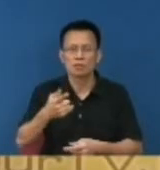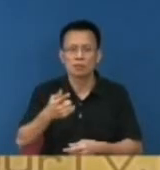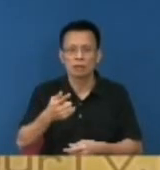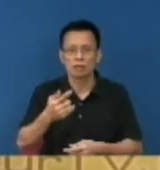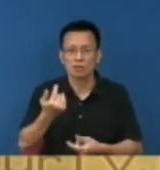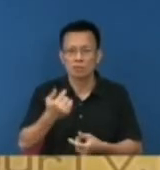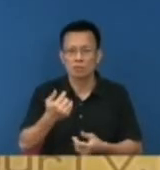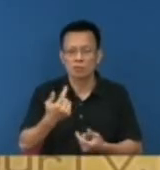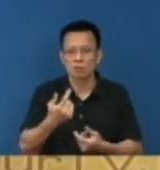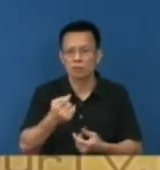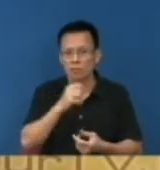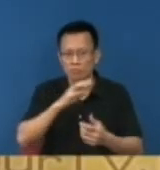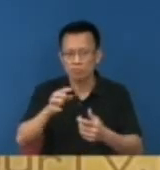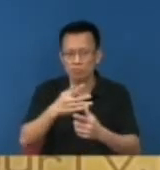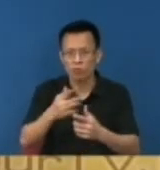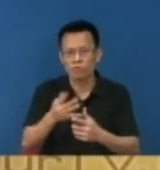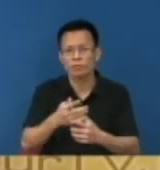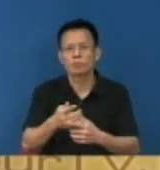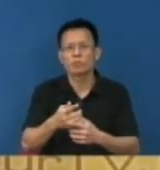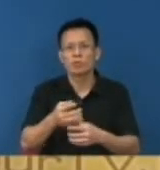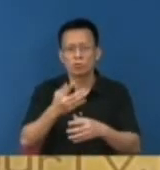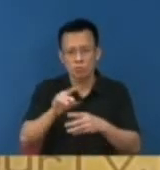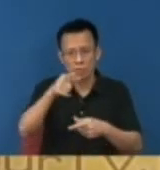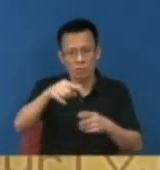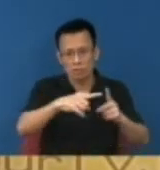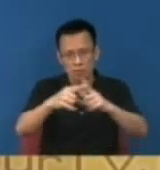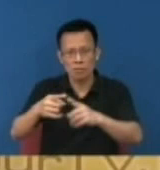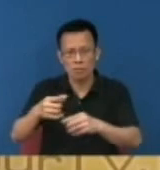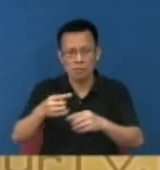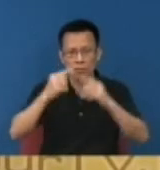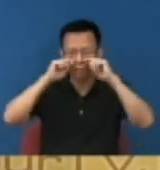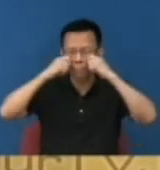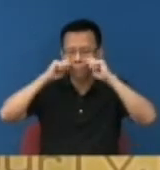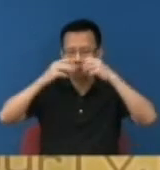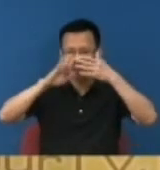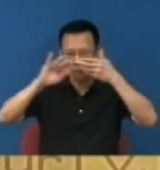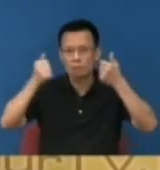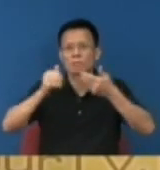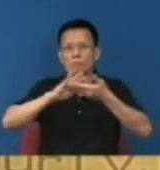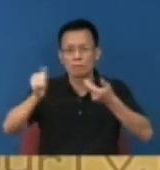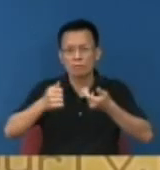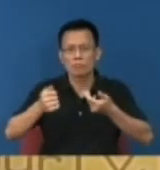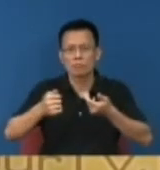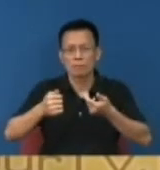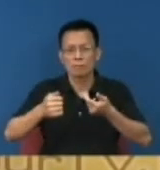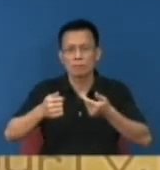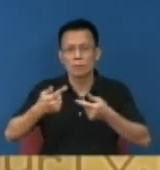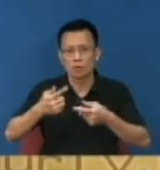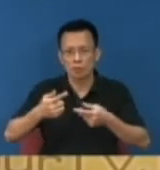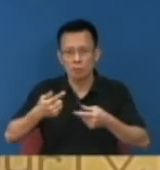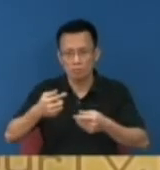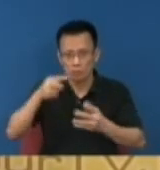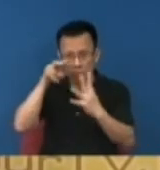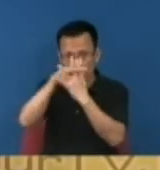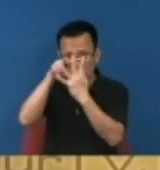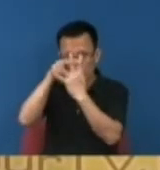所以我希望大家係能夠擦亮呢個眼睛，係比較強、比較係呢個透徹咁去